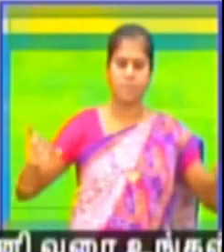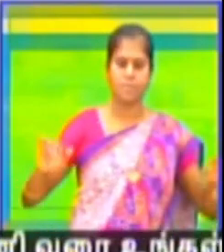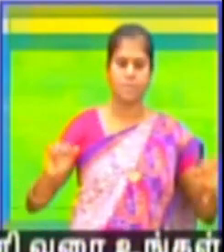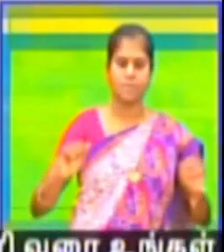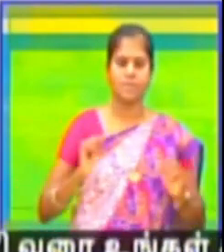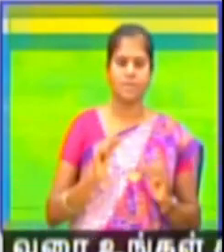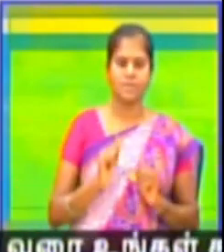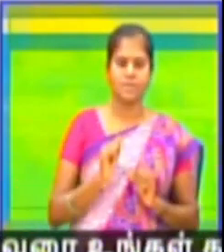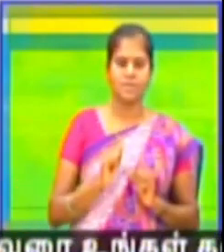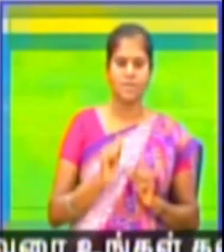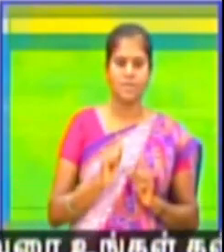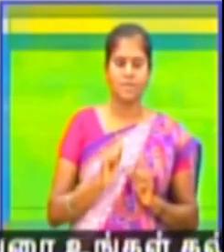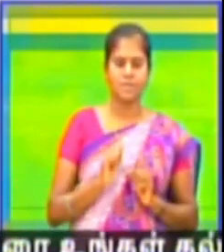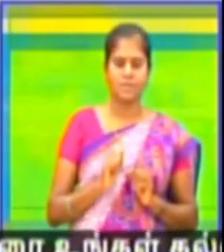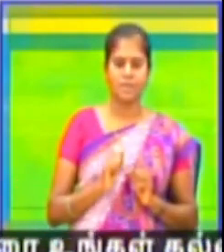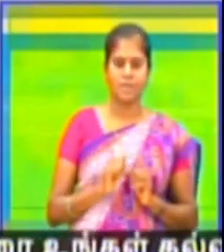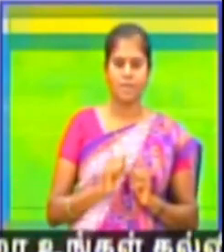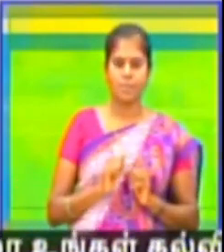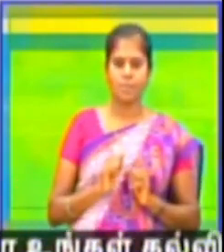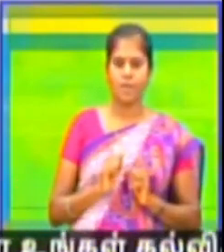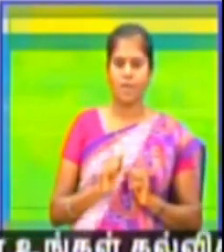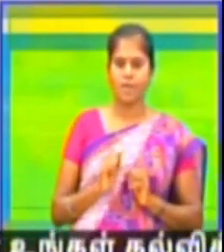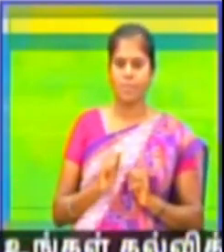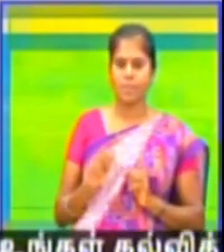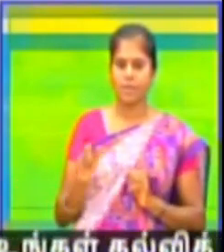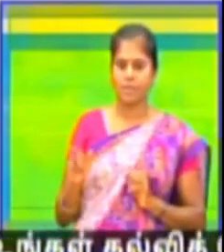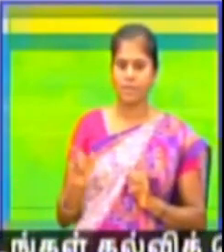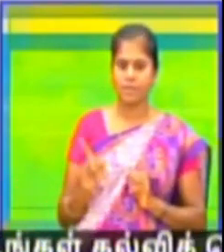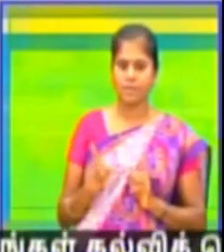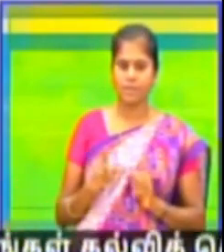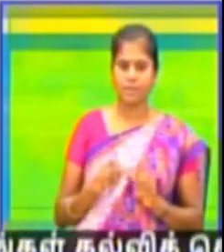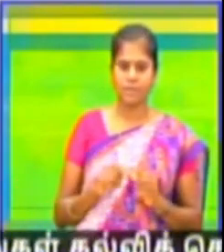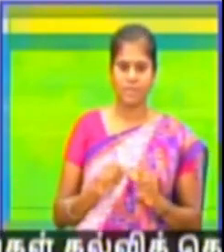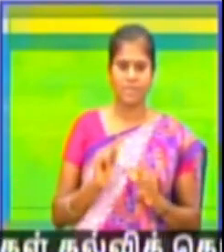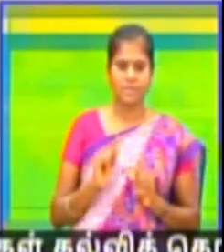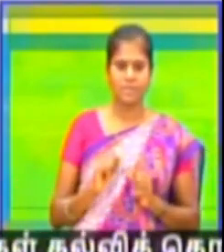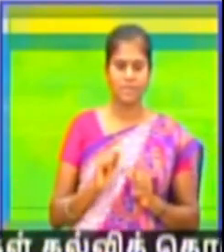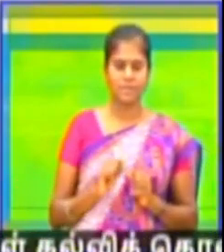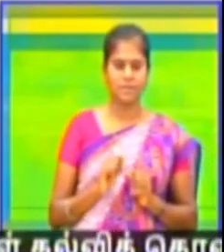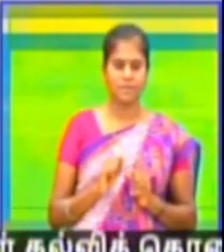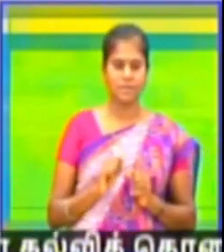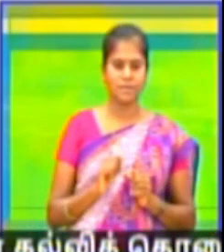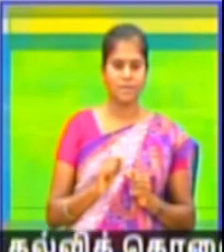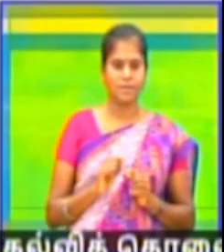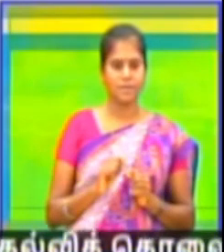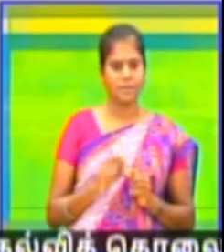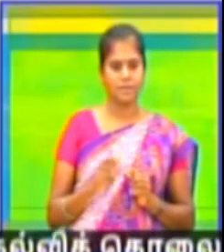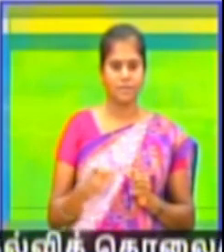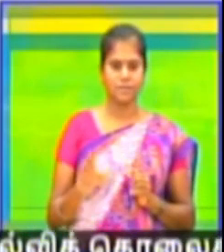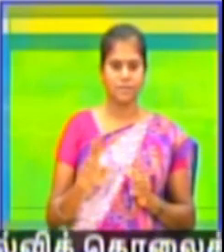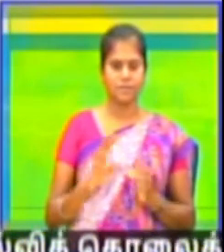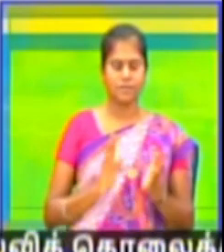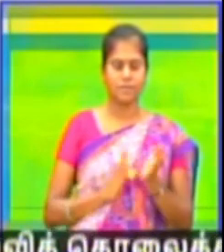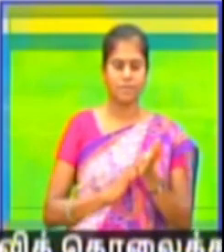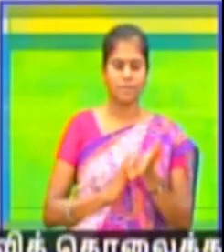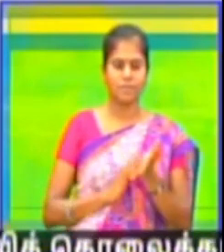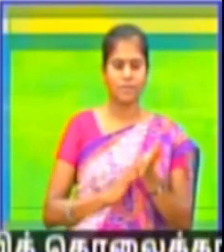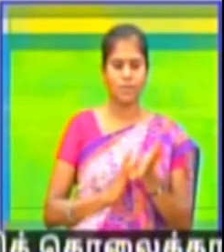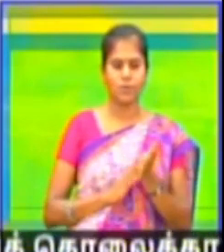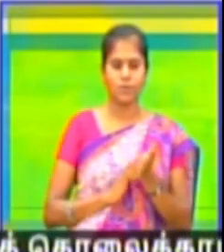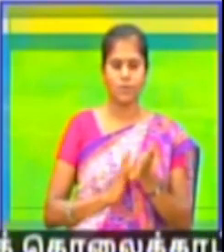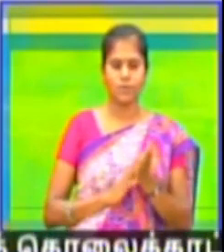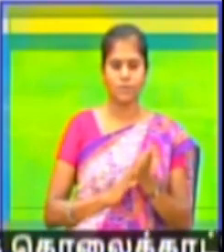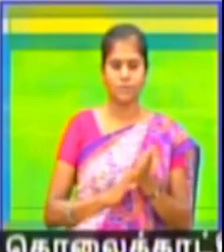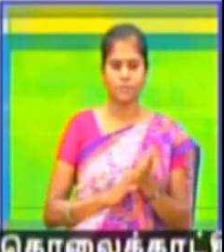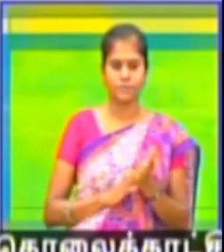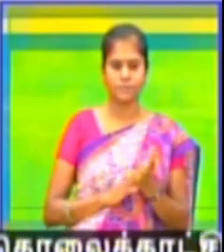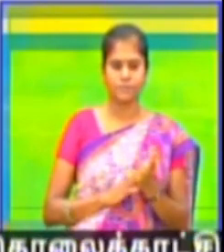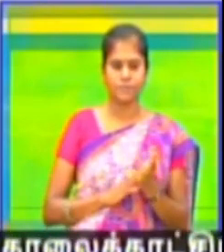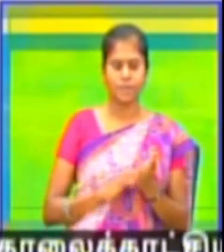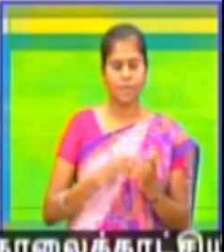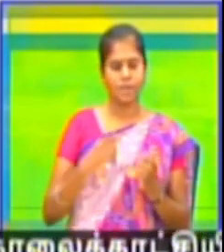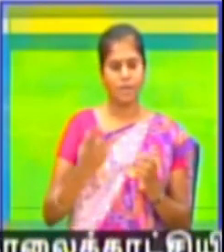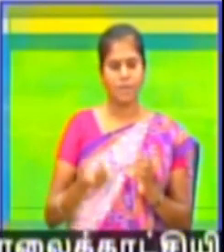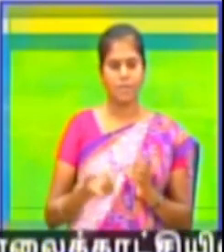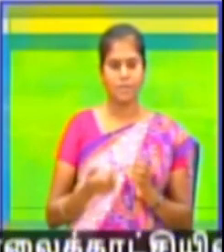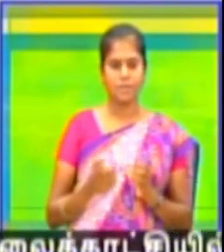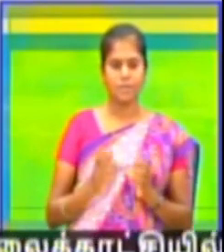வட அமெரிக்காவையும் தென் அமெரிக்காவையும் பிரிப்பது பனாமா நிலச்சந்தி. கடைசியாக ஒரு